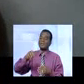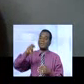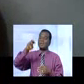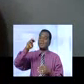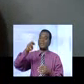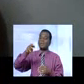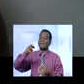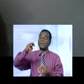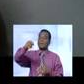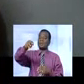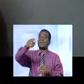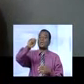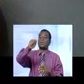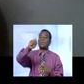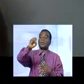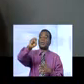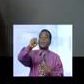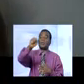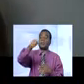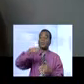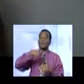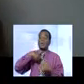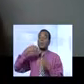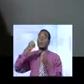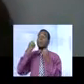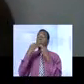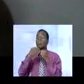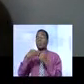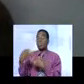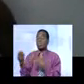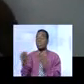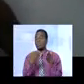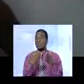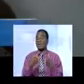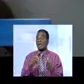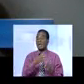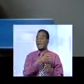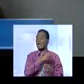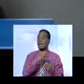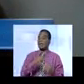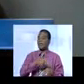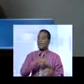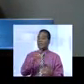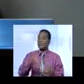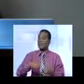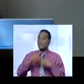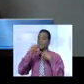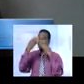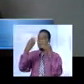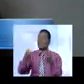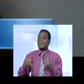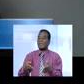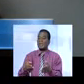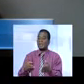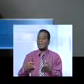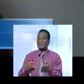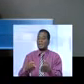m'a beaucoup apporté. Et là, vous me donnez l'occasion là de rendre hommage à la grande